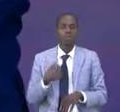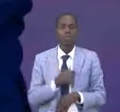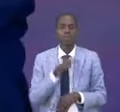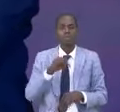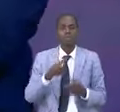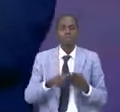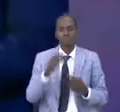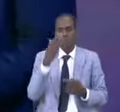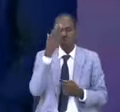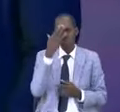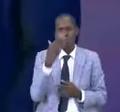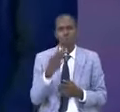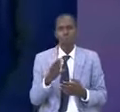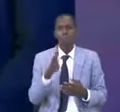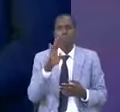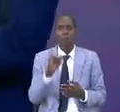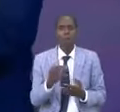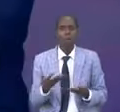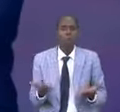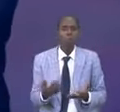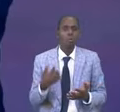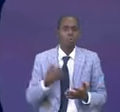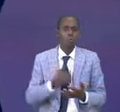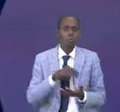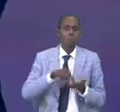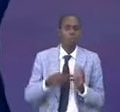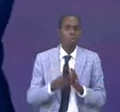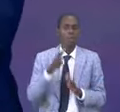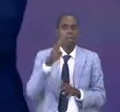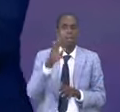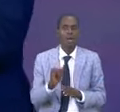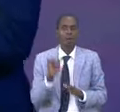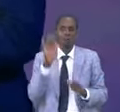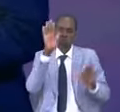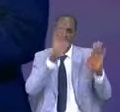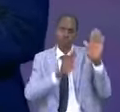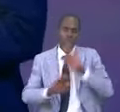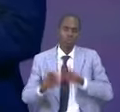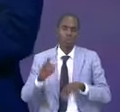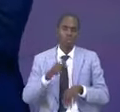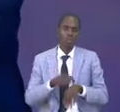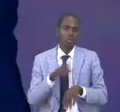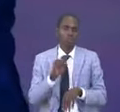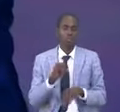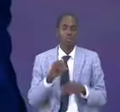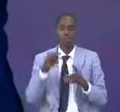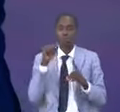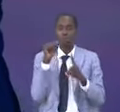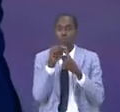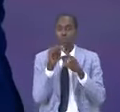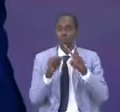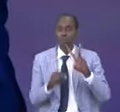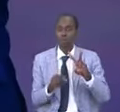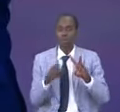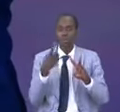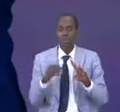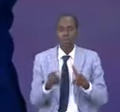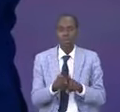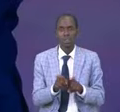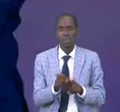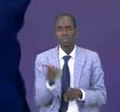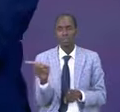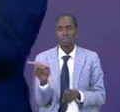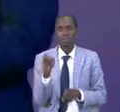sous-entendons par des temps difficiles ou des temps de troubles deuxième point nous verrons la déviation à cause